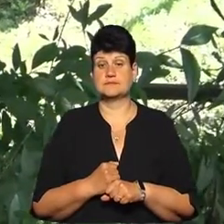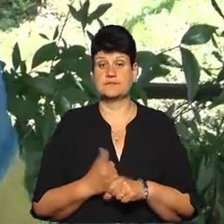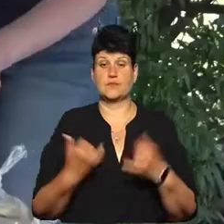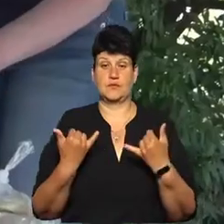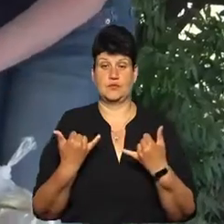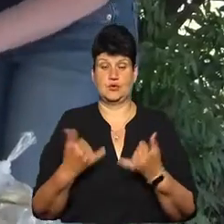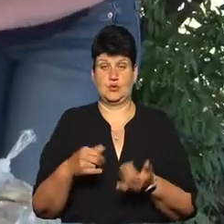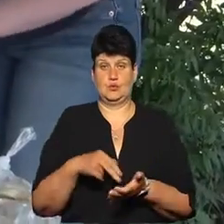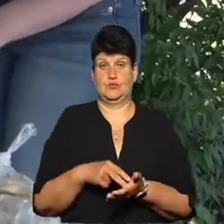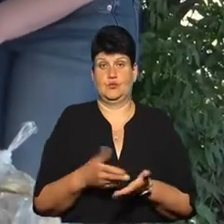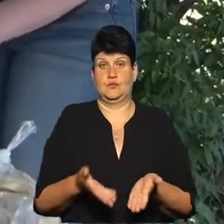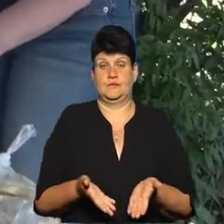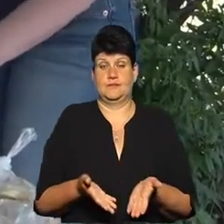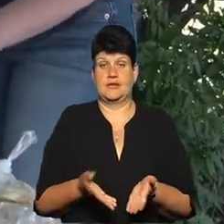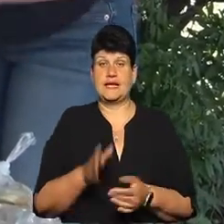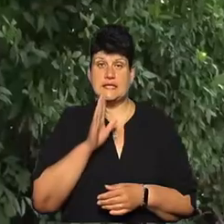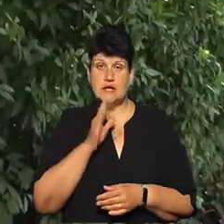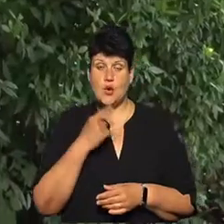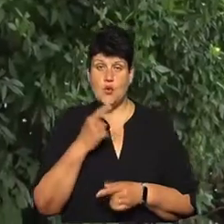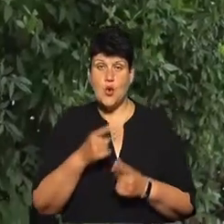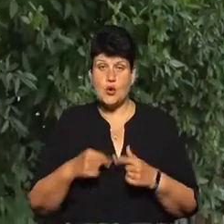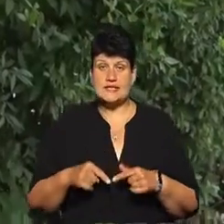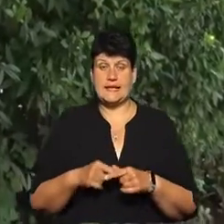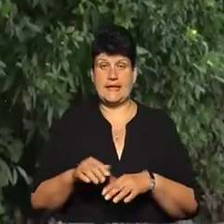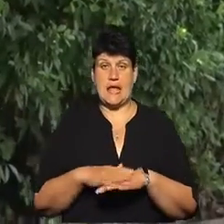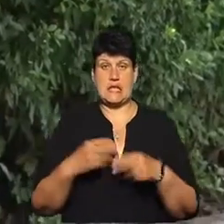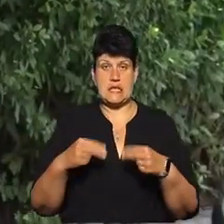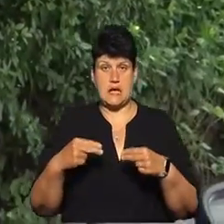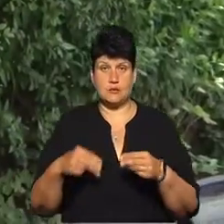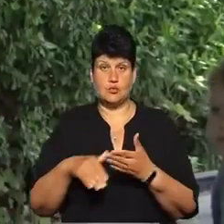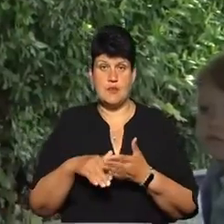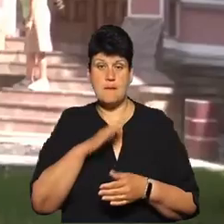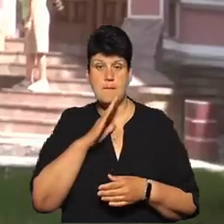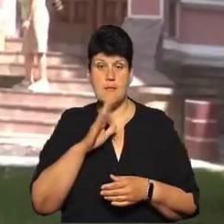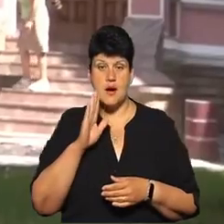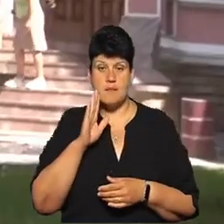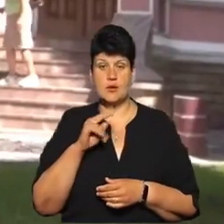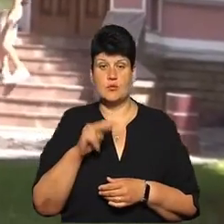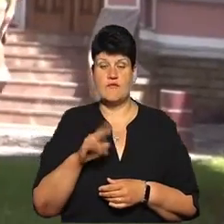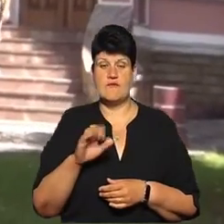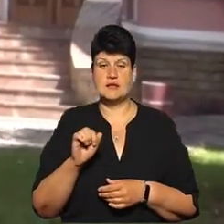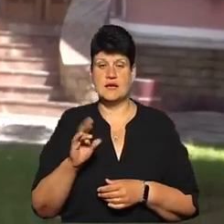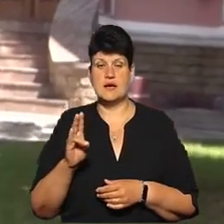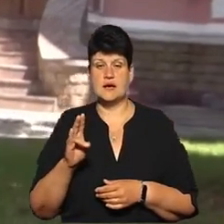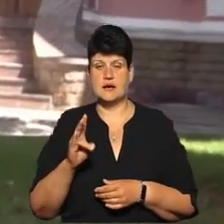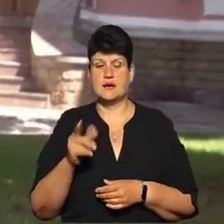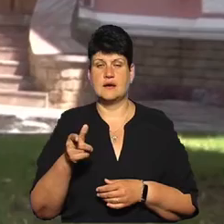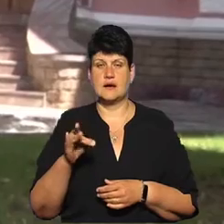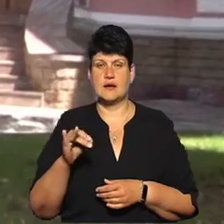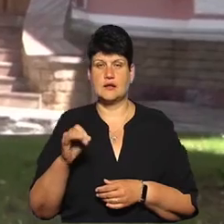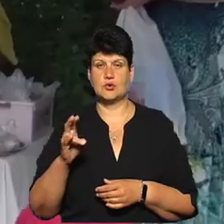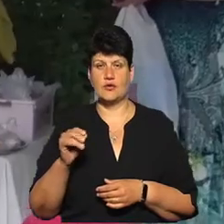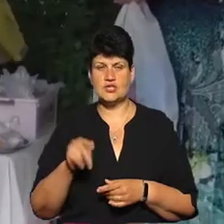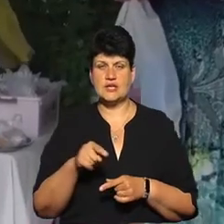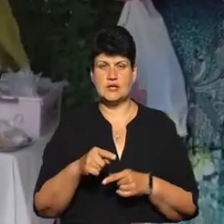тут. Дівчина каже, організувати ярмарок їй допомогла мама – Любов Венгринович. Жінка розповідає, їхні родичі